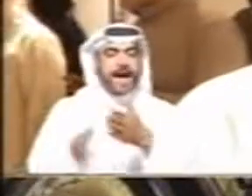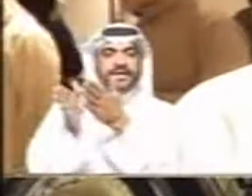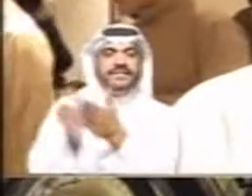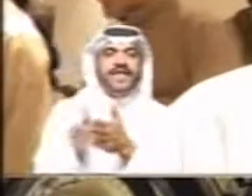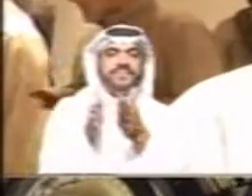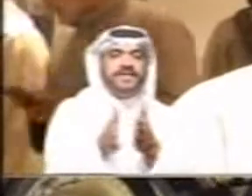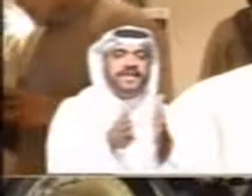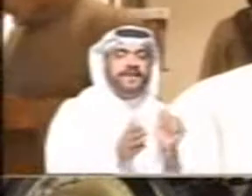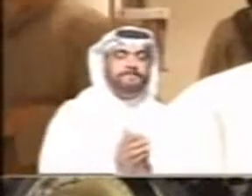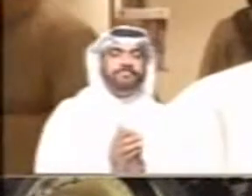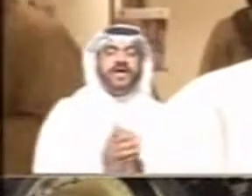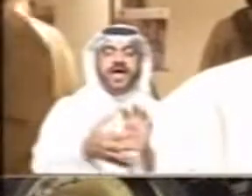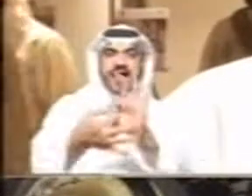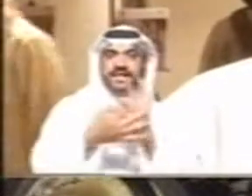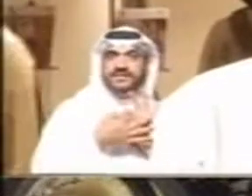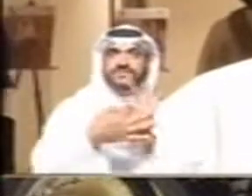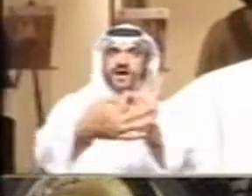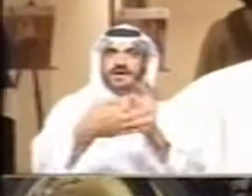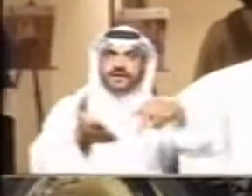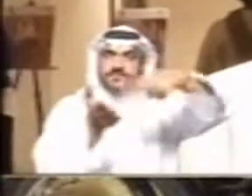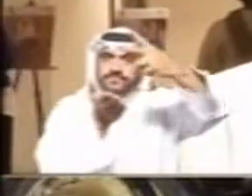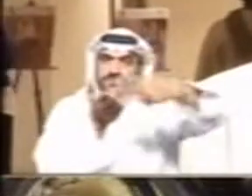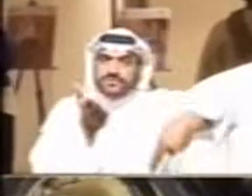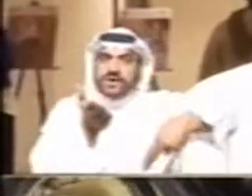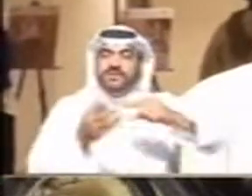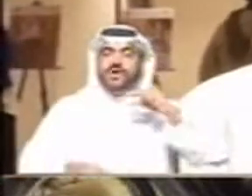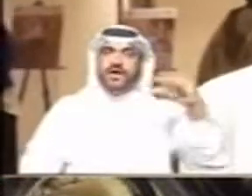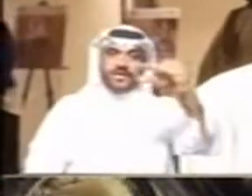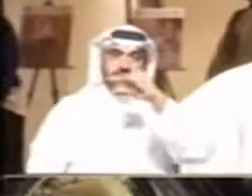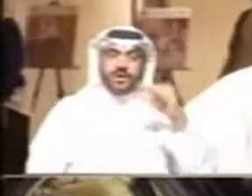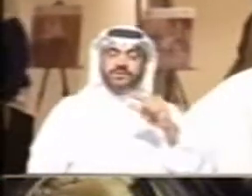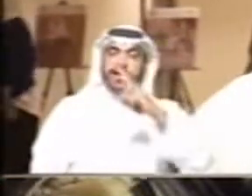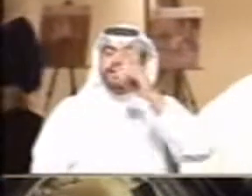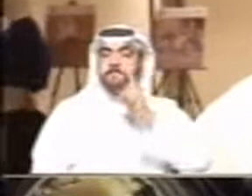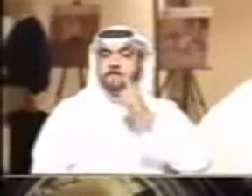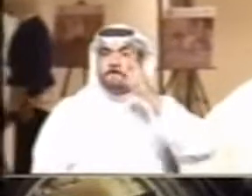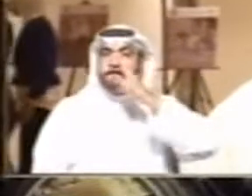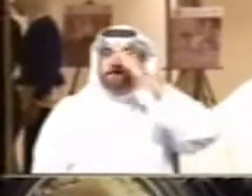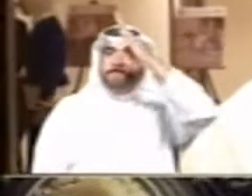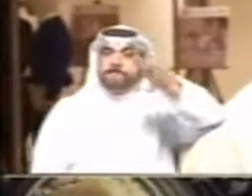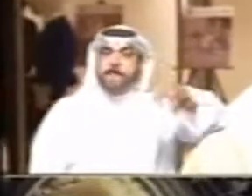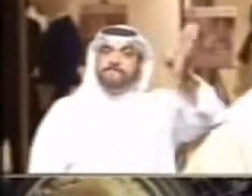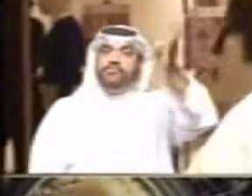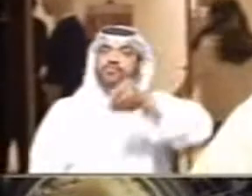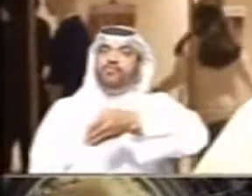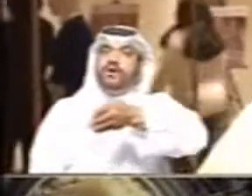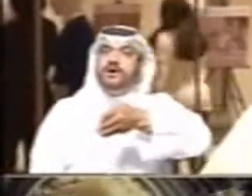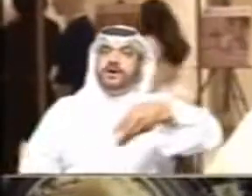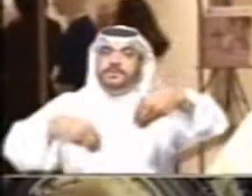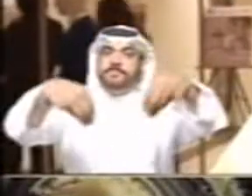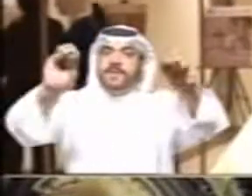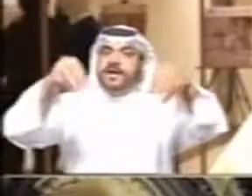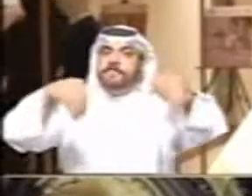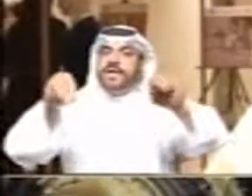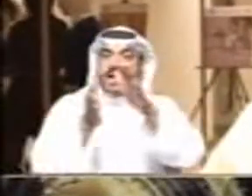الدولية الموجودة، فاتفاقية سايتس تحرم الاتجار بالطيور بدون جوازات.